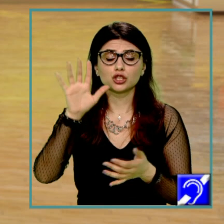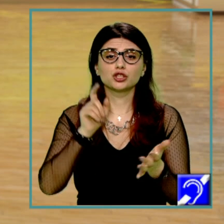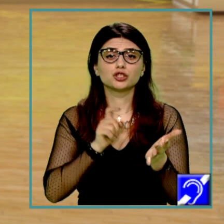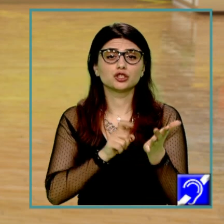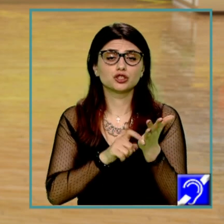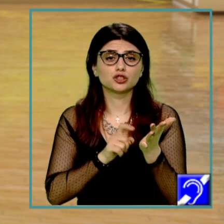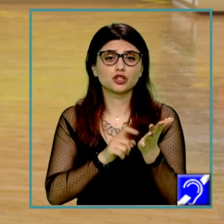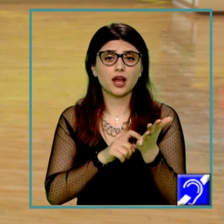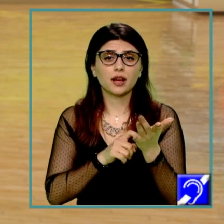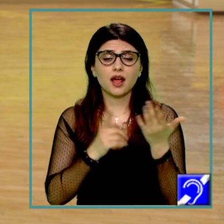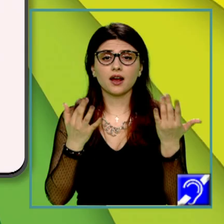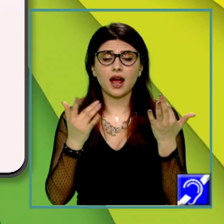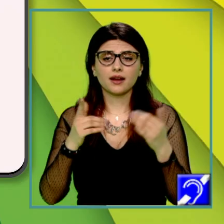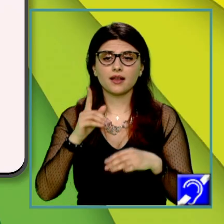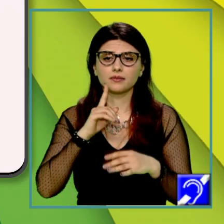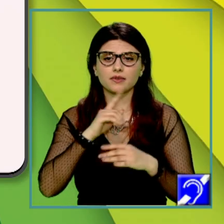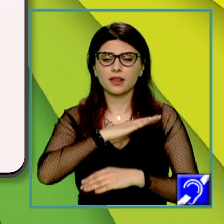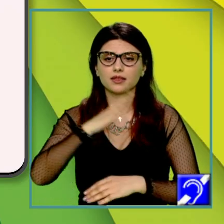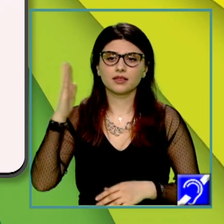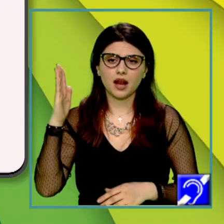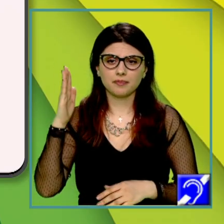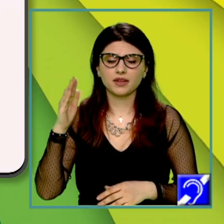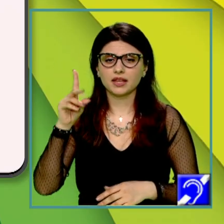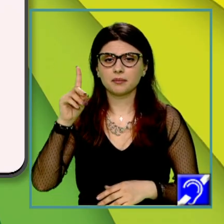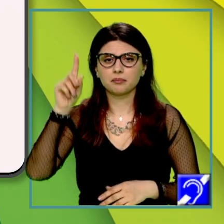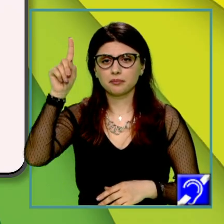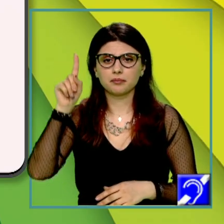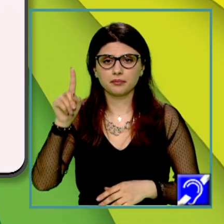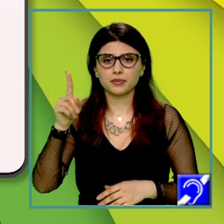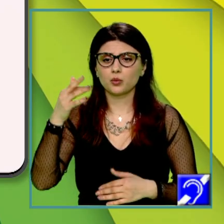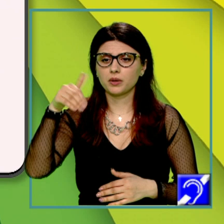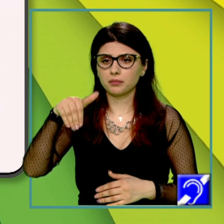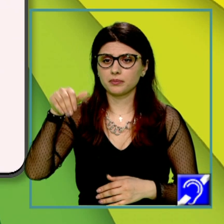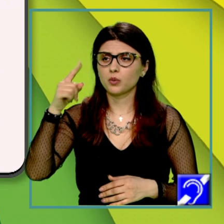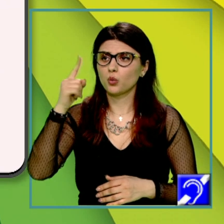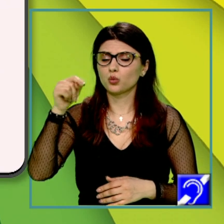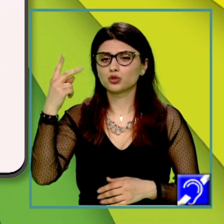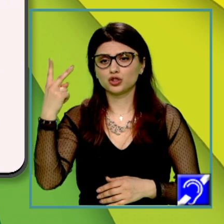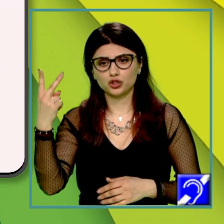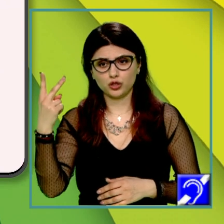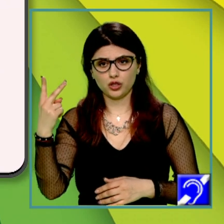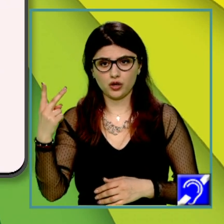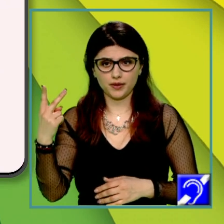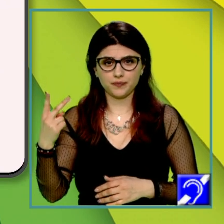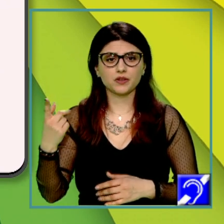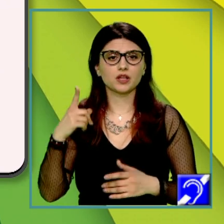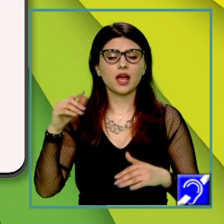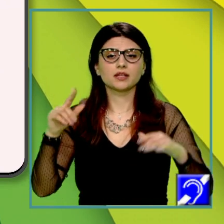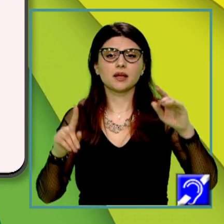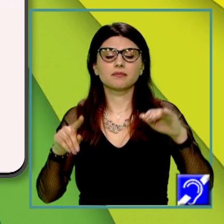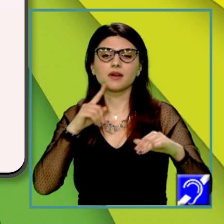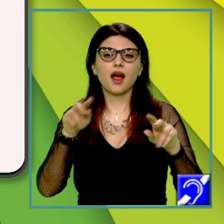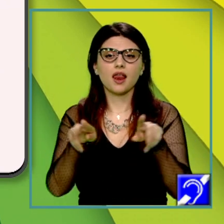determinarea ecuației dreptei D prim care trece prin punctul m de coordonate 1 2 și este